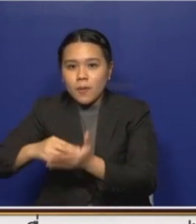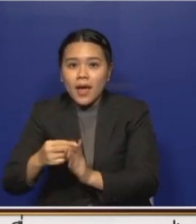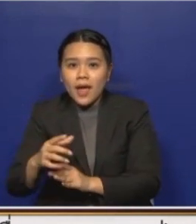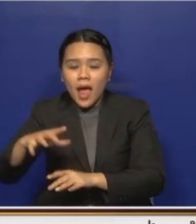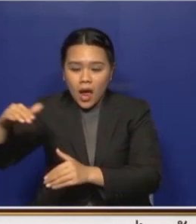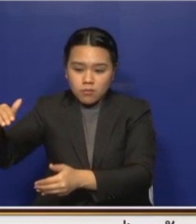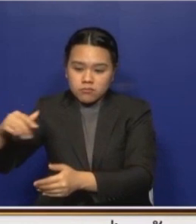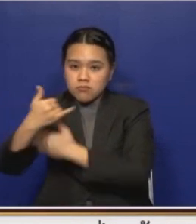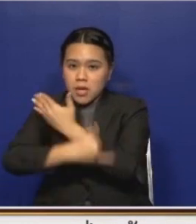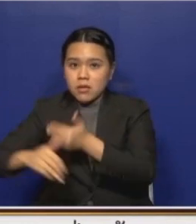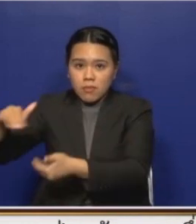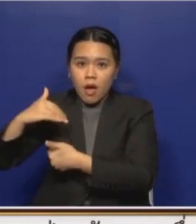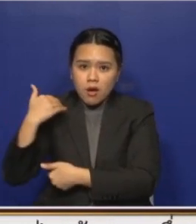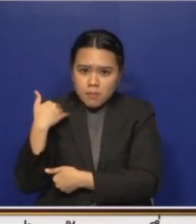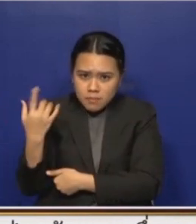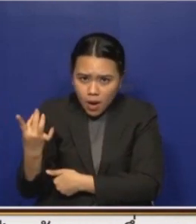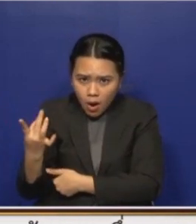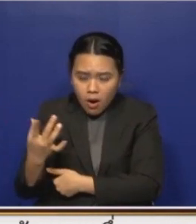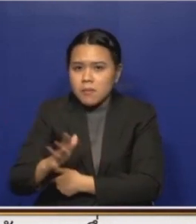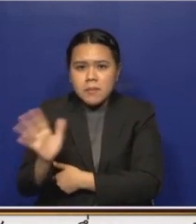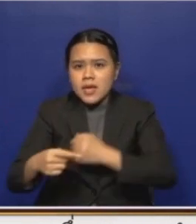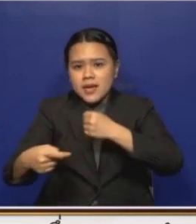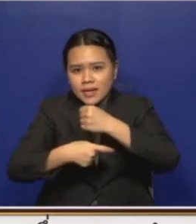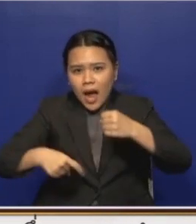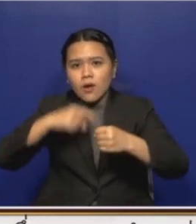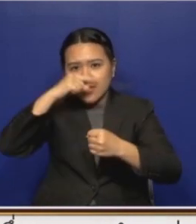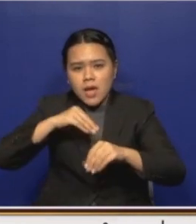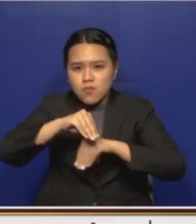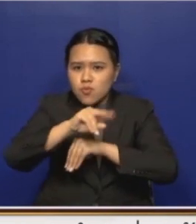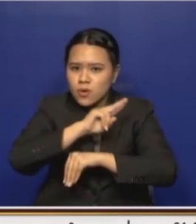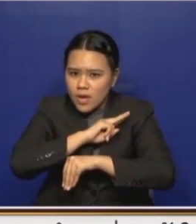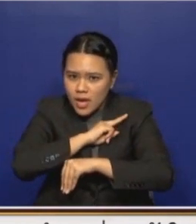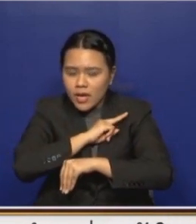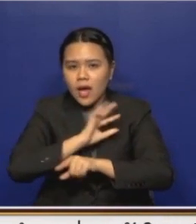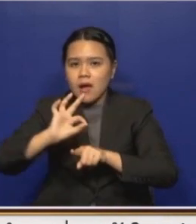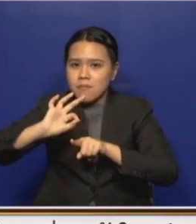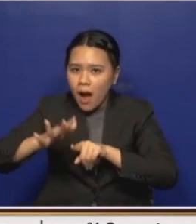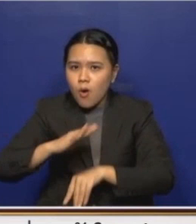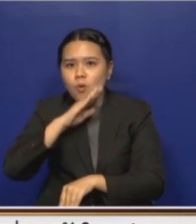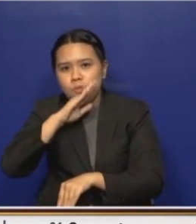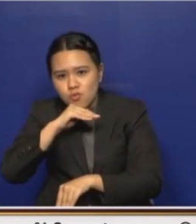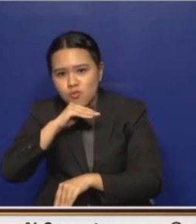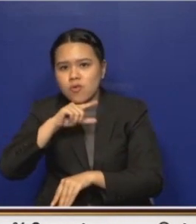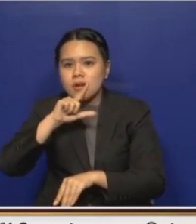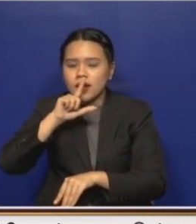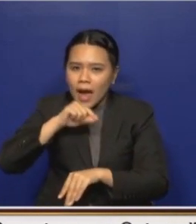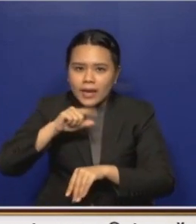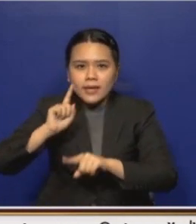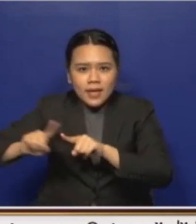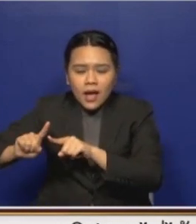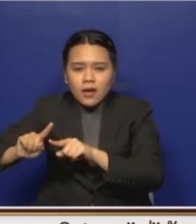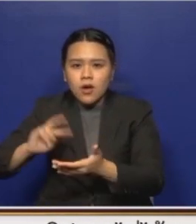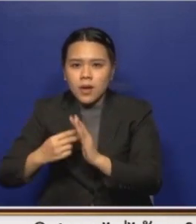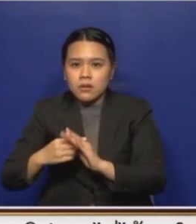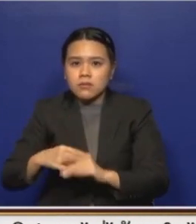านปล่อยให้มันทะยานขึ้นไปตั้ง 133% ฮะแต่ค่าแรงท่านขึ้นได้ 12% พี่น้องอย่าหลายค